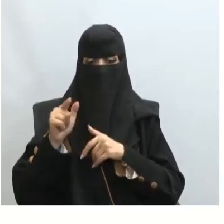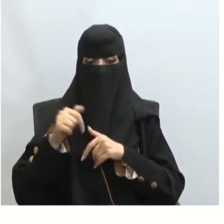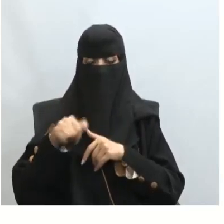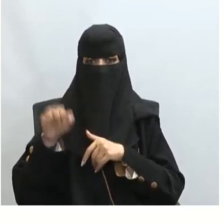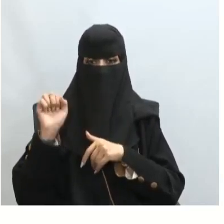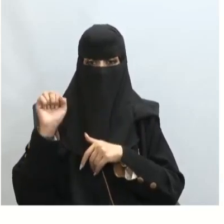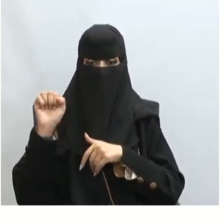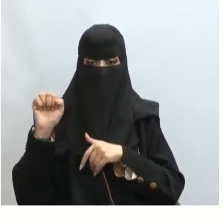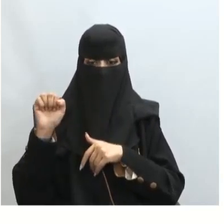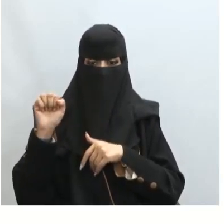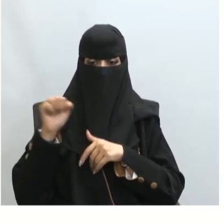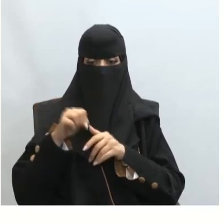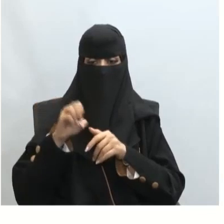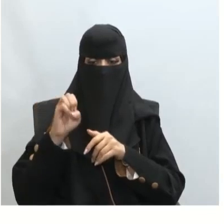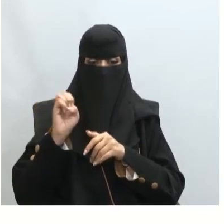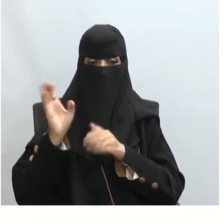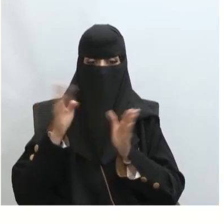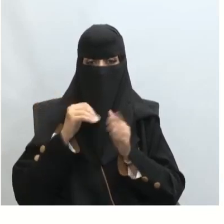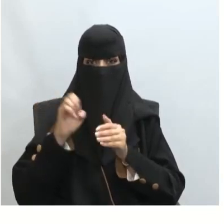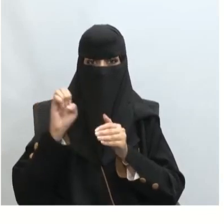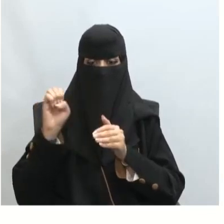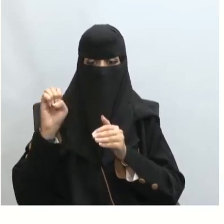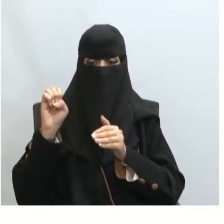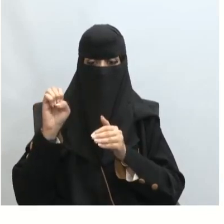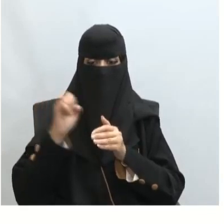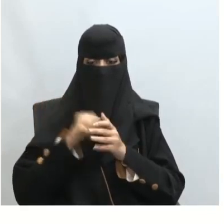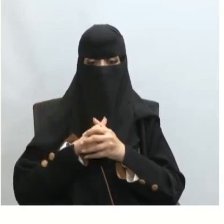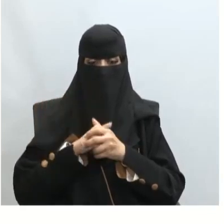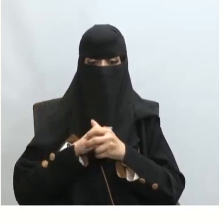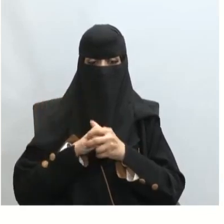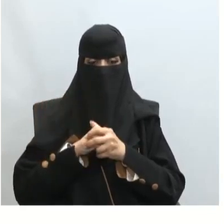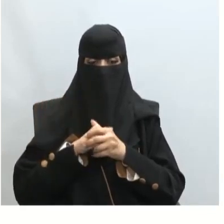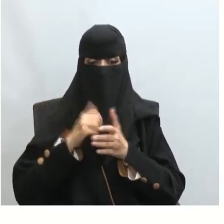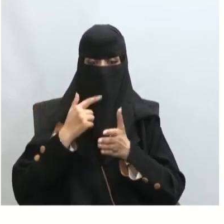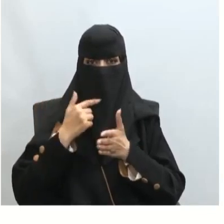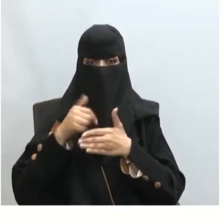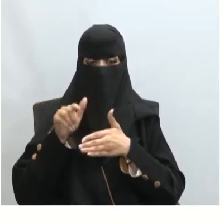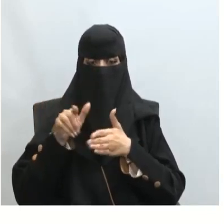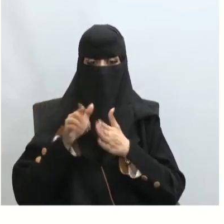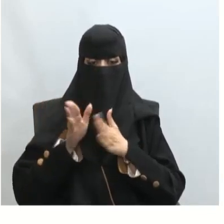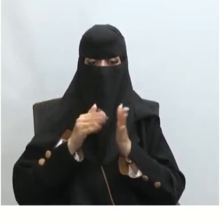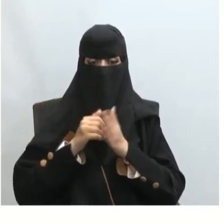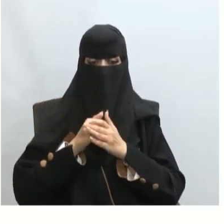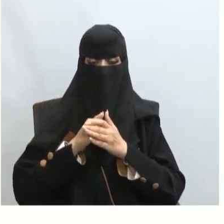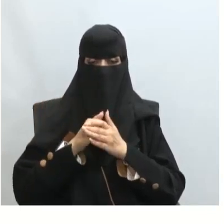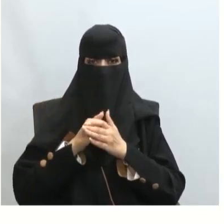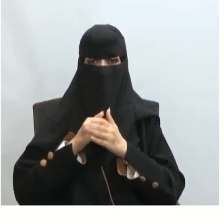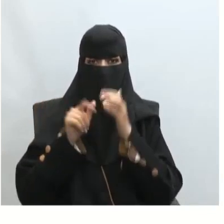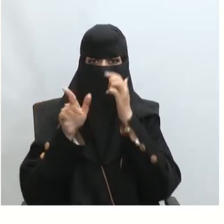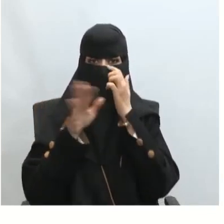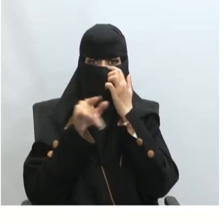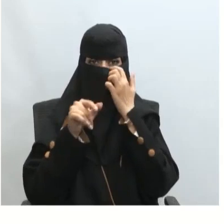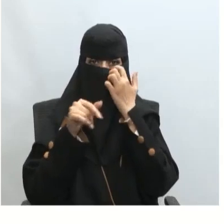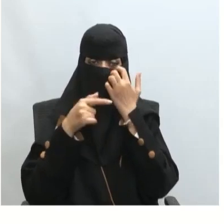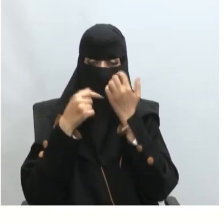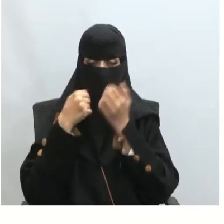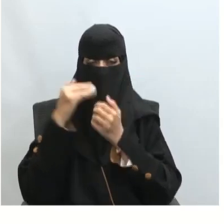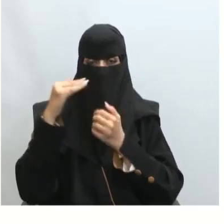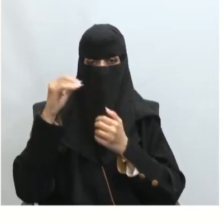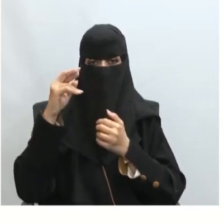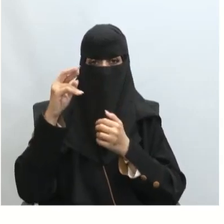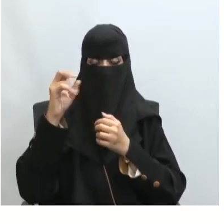انه اضافه روابط اضافيه هنا بحذف ذرتين كانت مرتبطتين اذا هنا